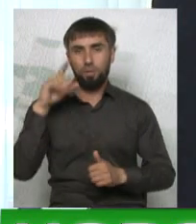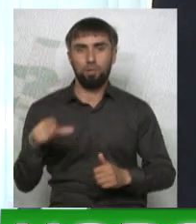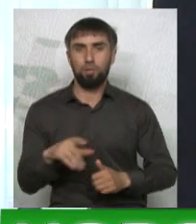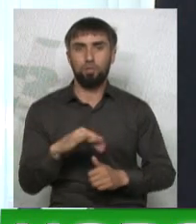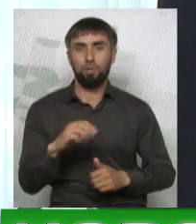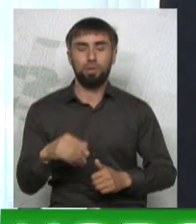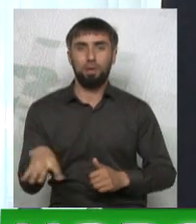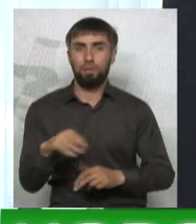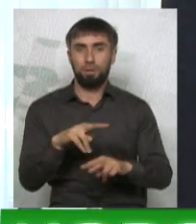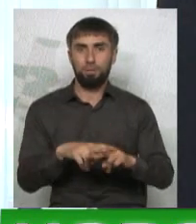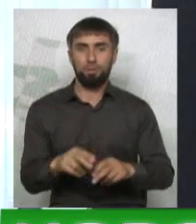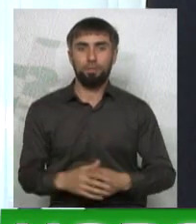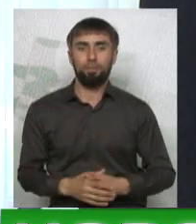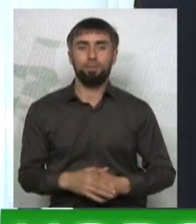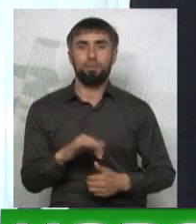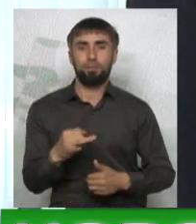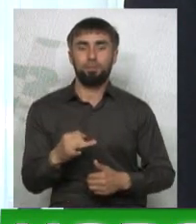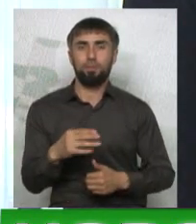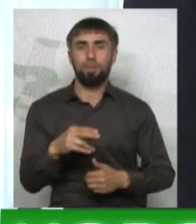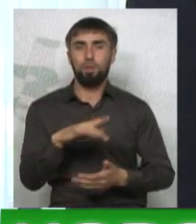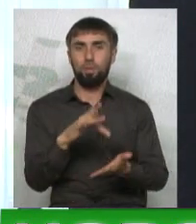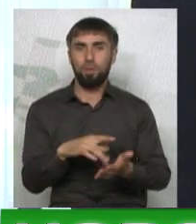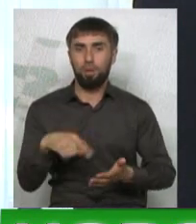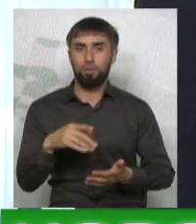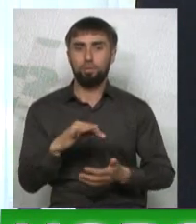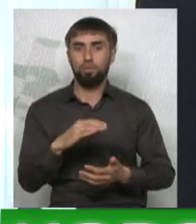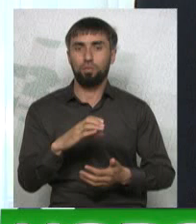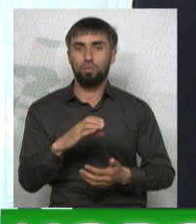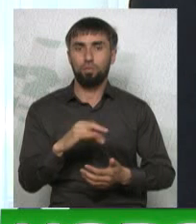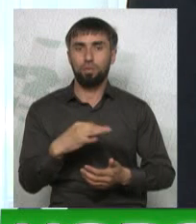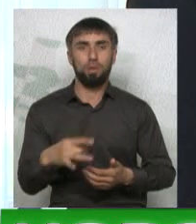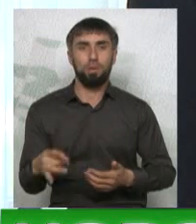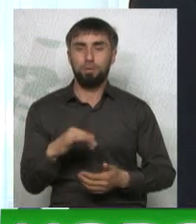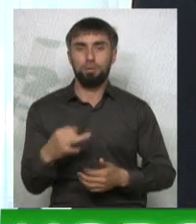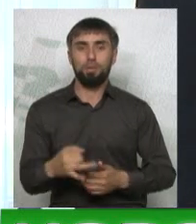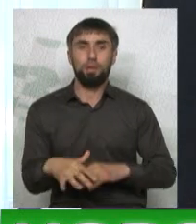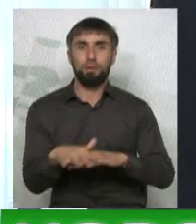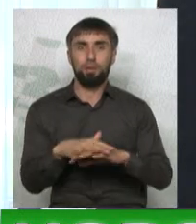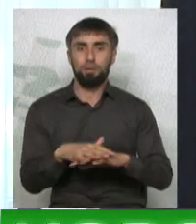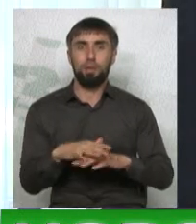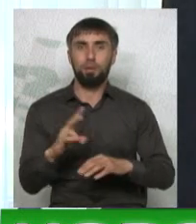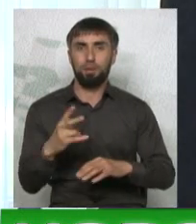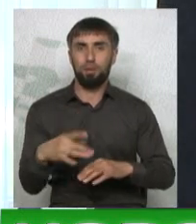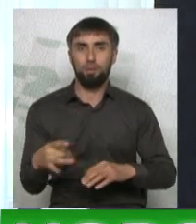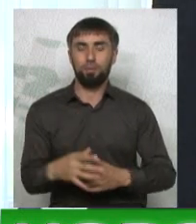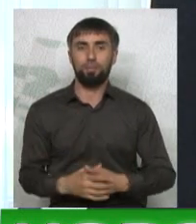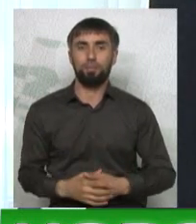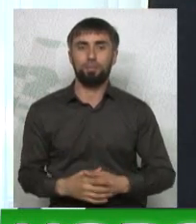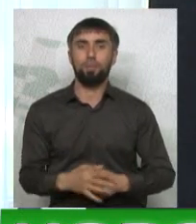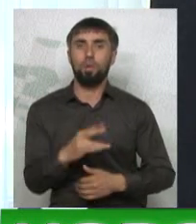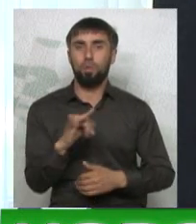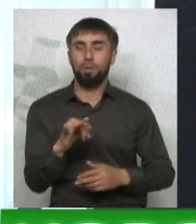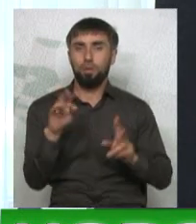во всех муниципальных образованиях, в том числе помимо города Карабулак и Суджа в Суджинском районе и населенных пунктов Назрановского района,